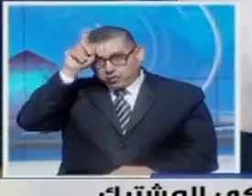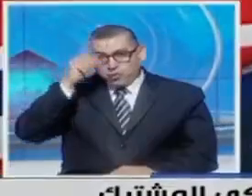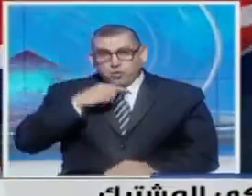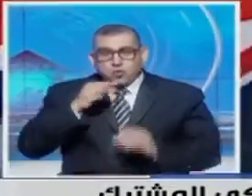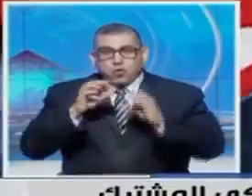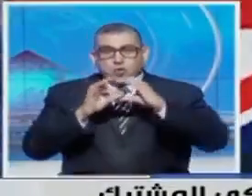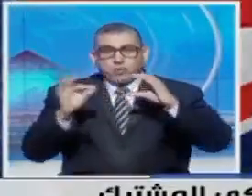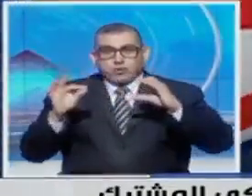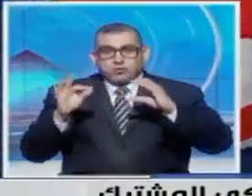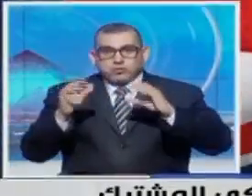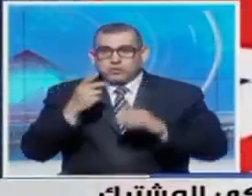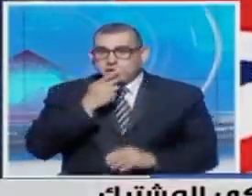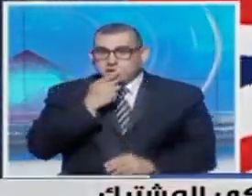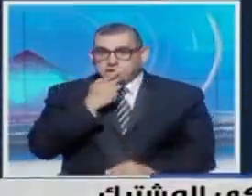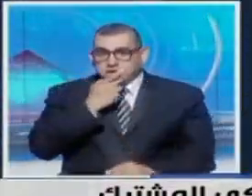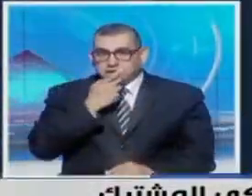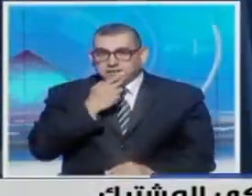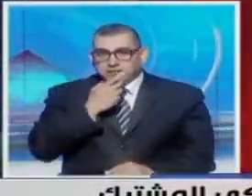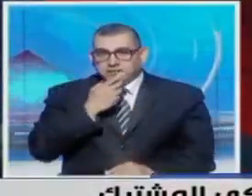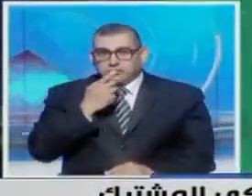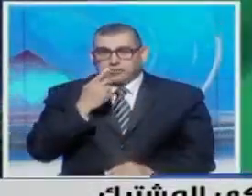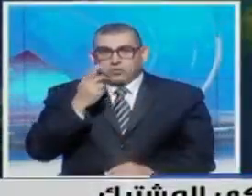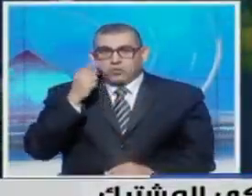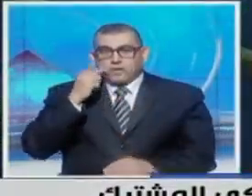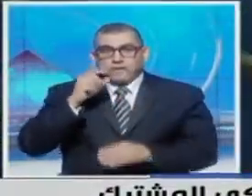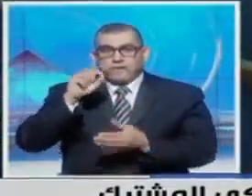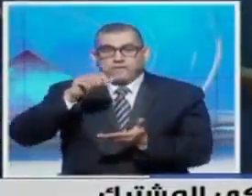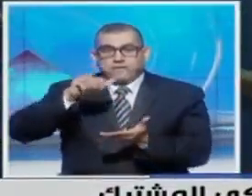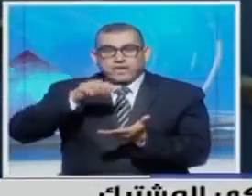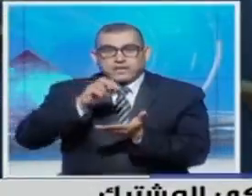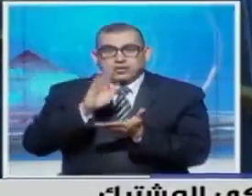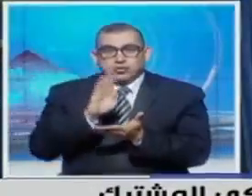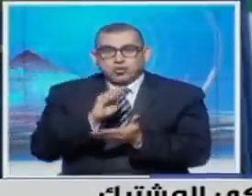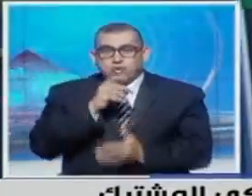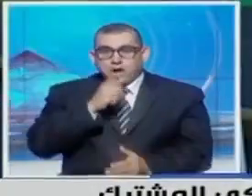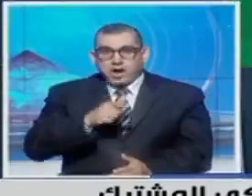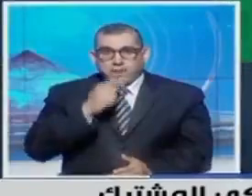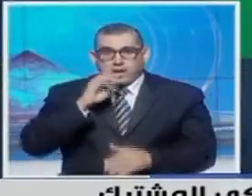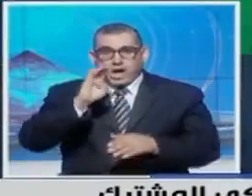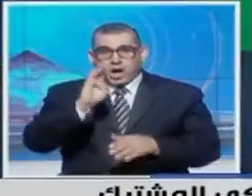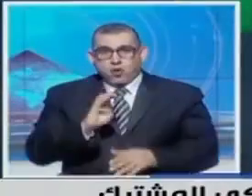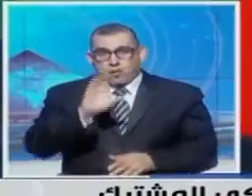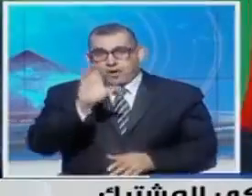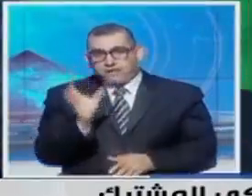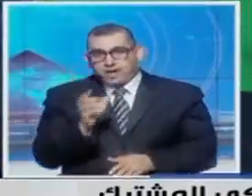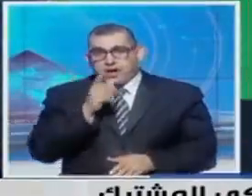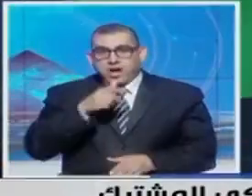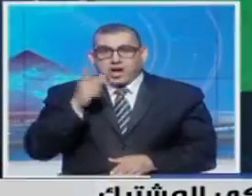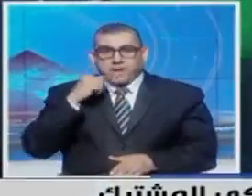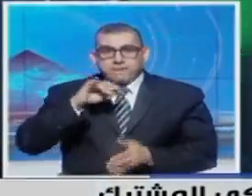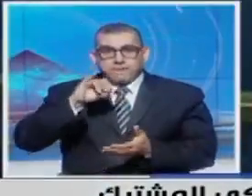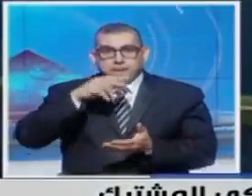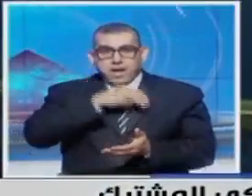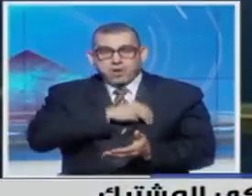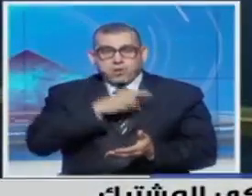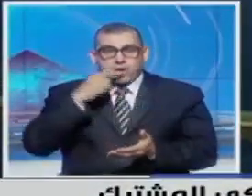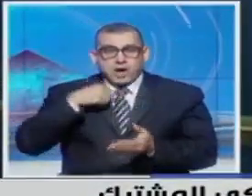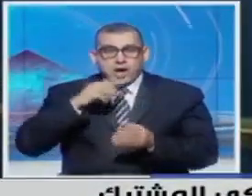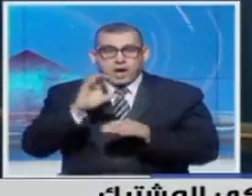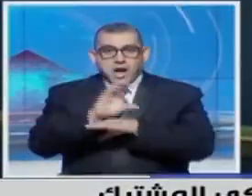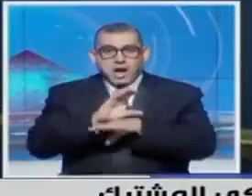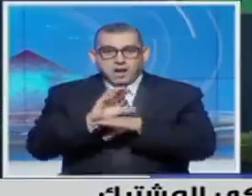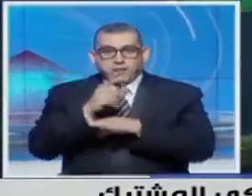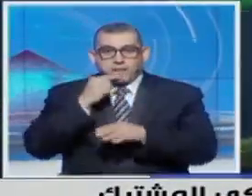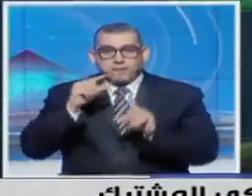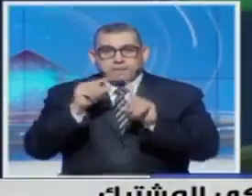وقبرص والمملكة المتحدة وبوركينا فاسو وجنوب أفريقيا وملاوي والكاميرون